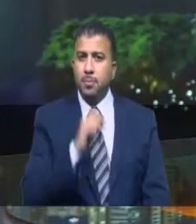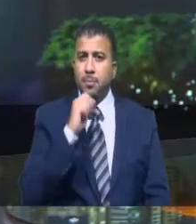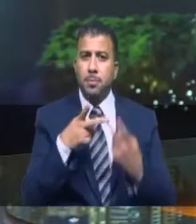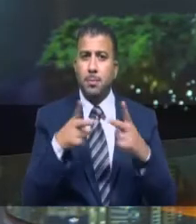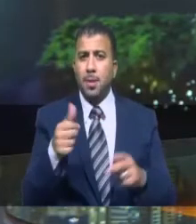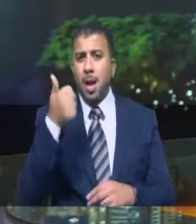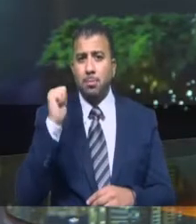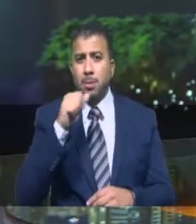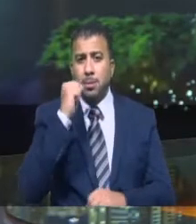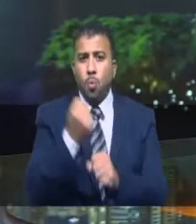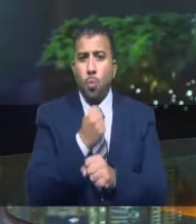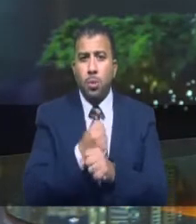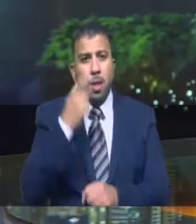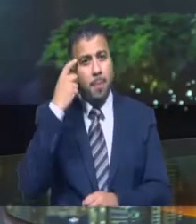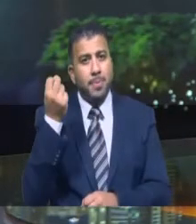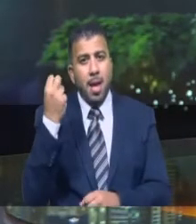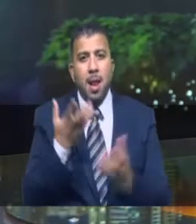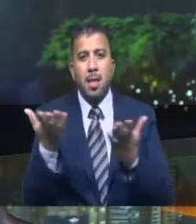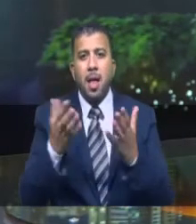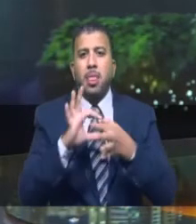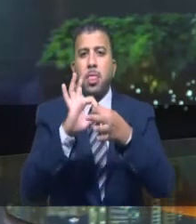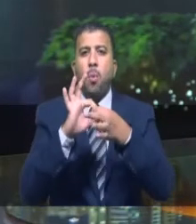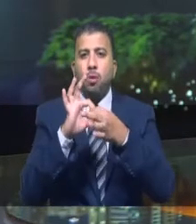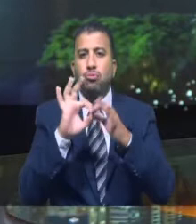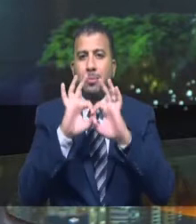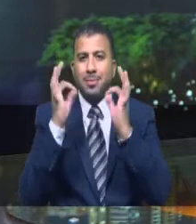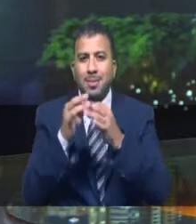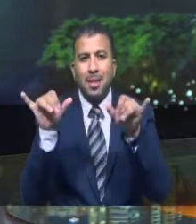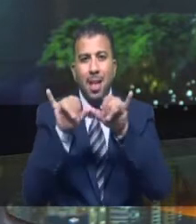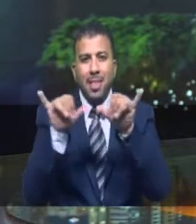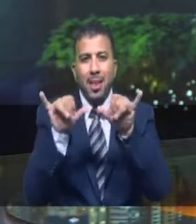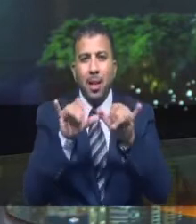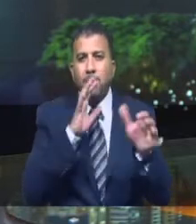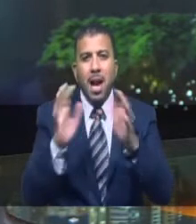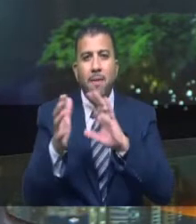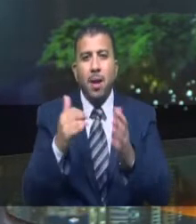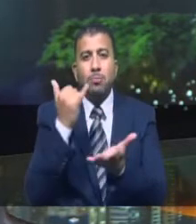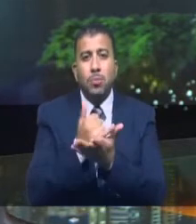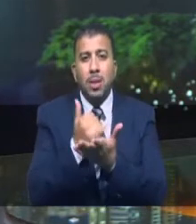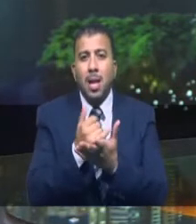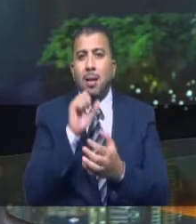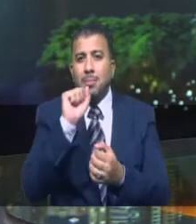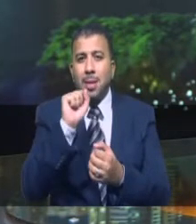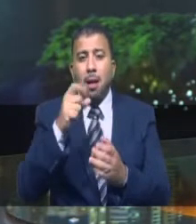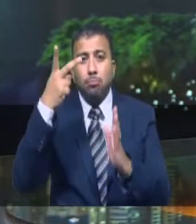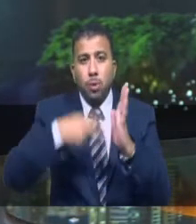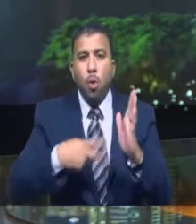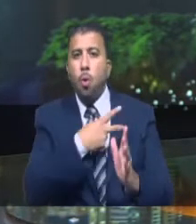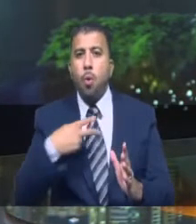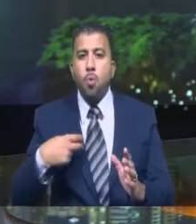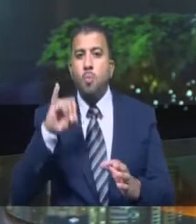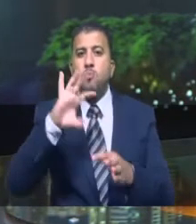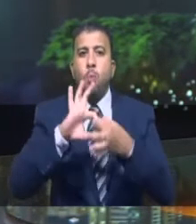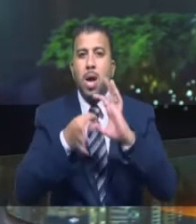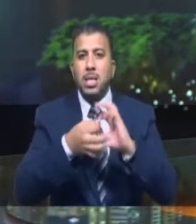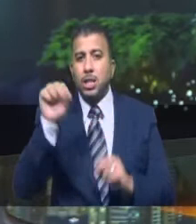انطلقت أمس أولى ورش المهارات الإبداعية لإدارة التواصل الاجتماعي للمسؤولين عن إدارة الحسابات الرسمية في